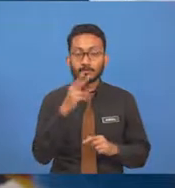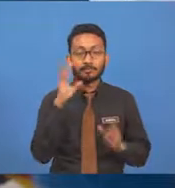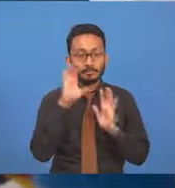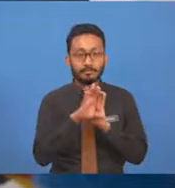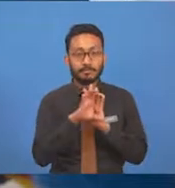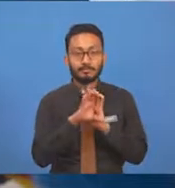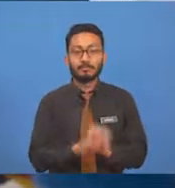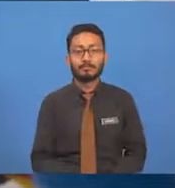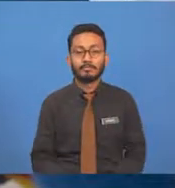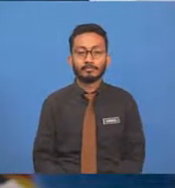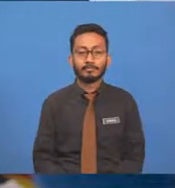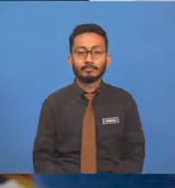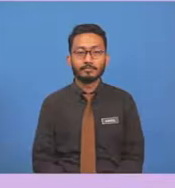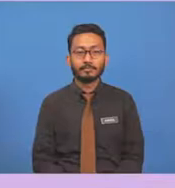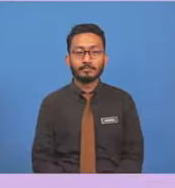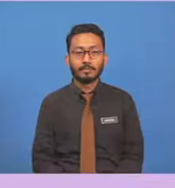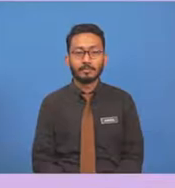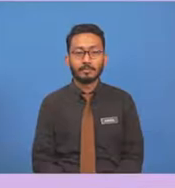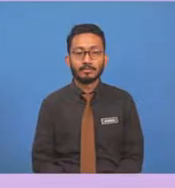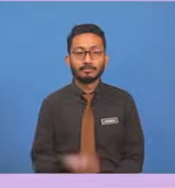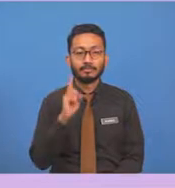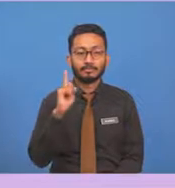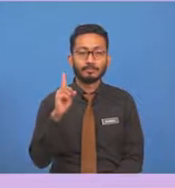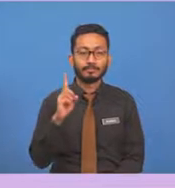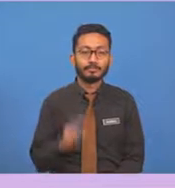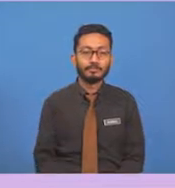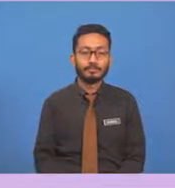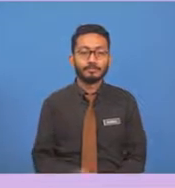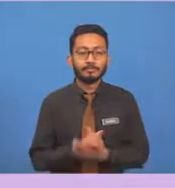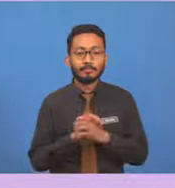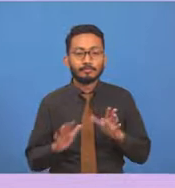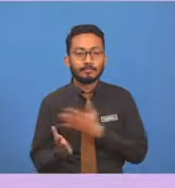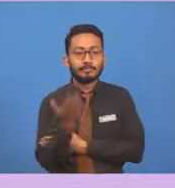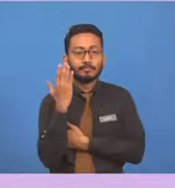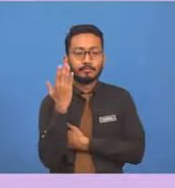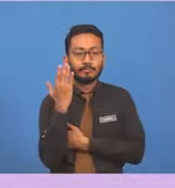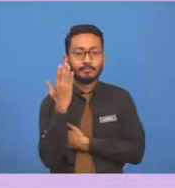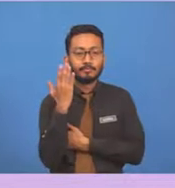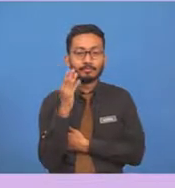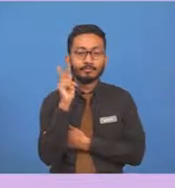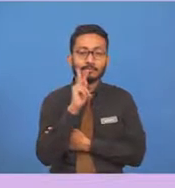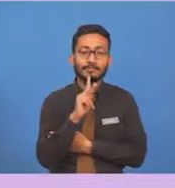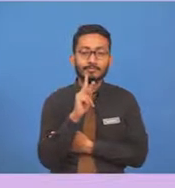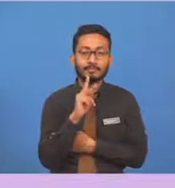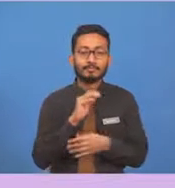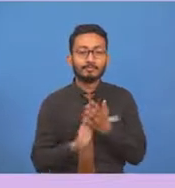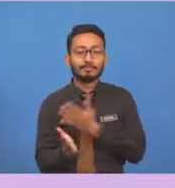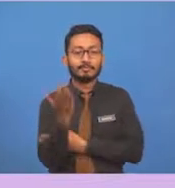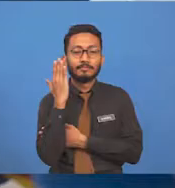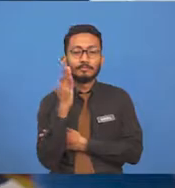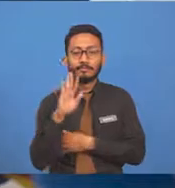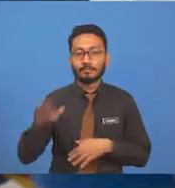situasi ini. Situasi 1. Selamat pagi, kakak. Selamat pagi, adik.